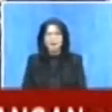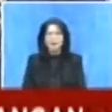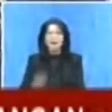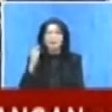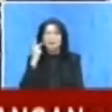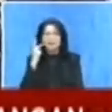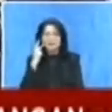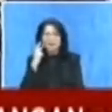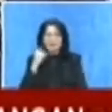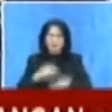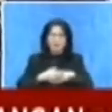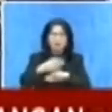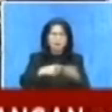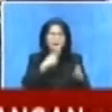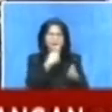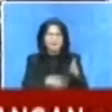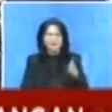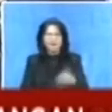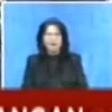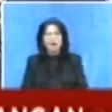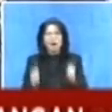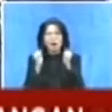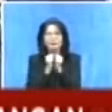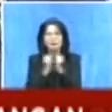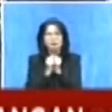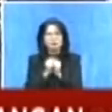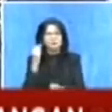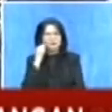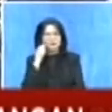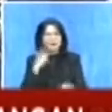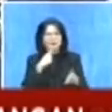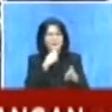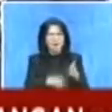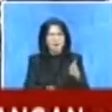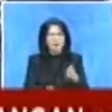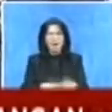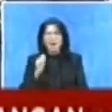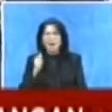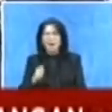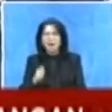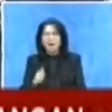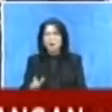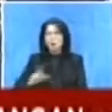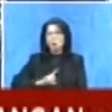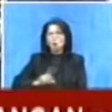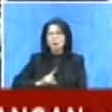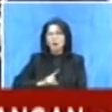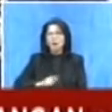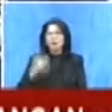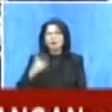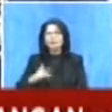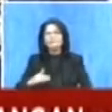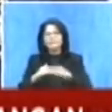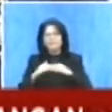keberlanjutan fiskal. Komitmen untuk menjaga keberlanjutan fiskal dilakukan agar tingkat utang dalam batas yang